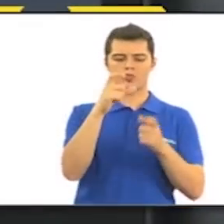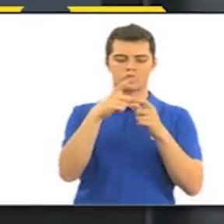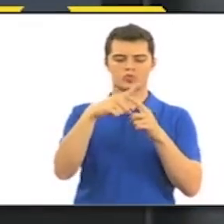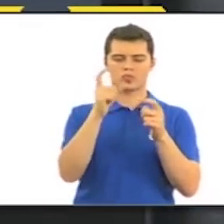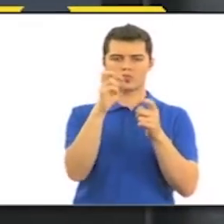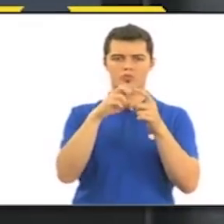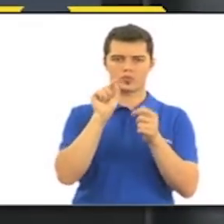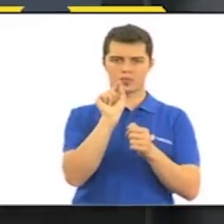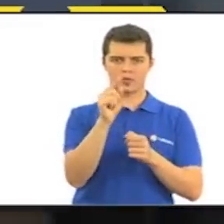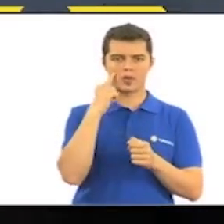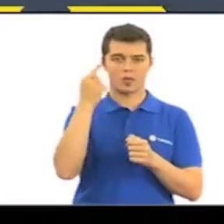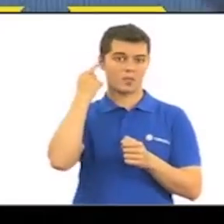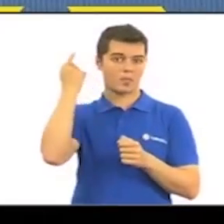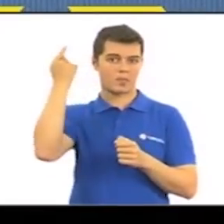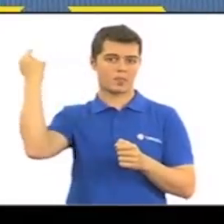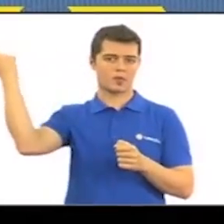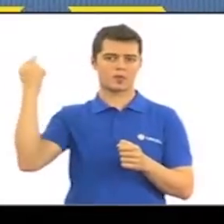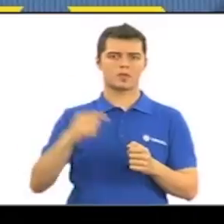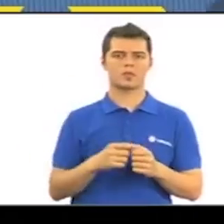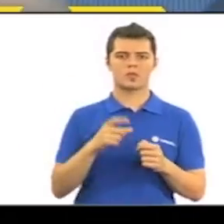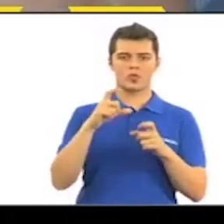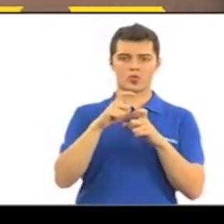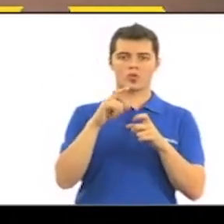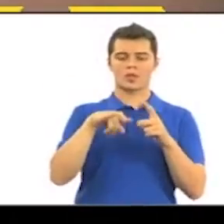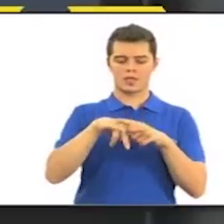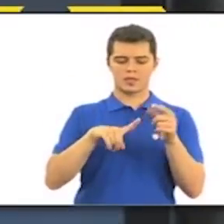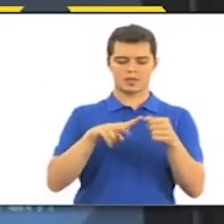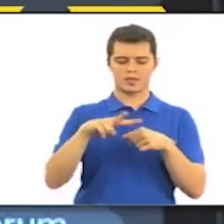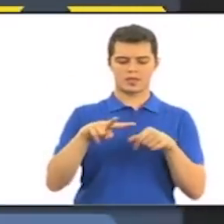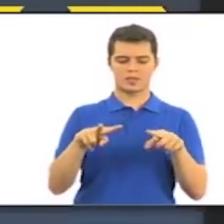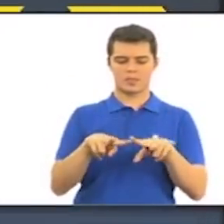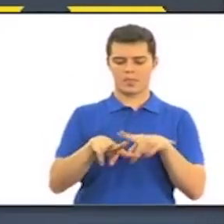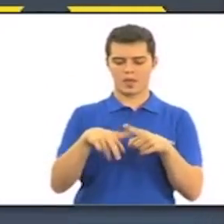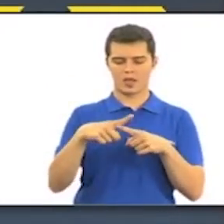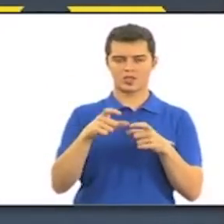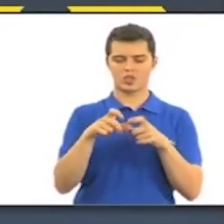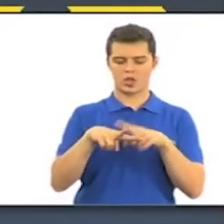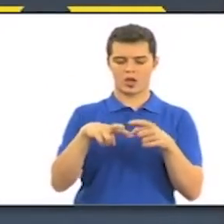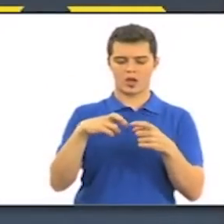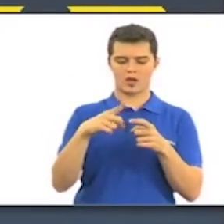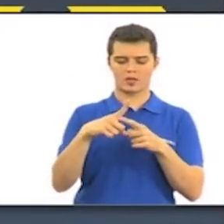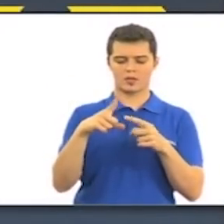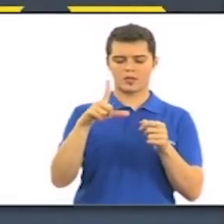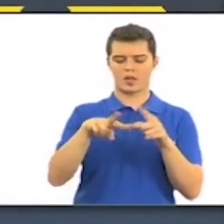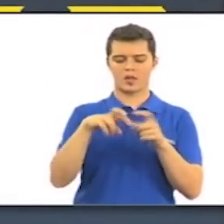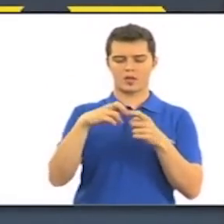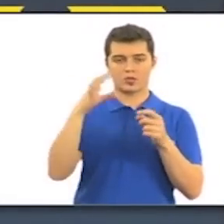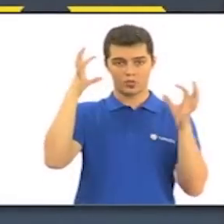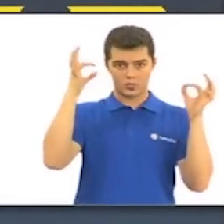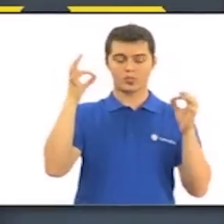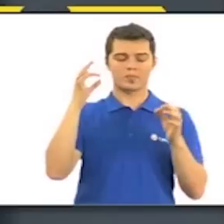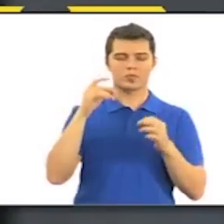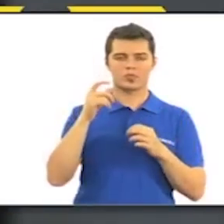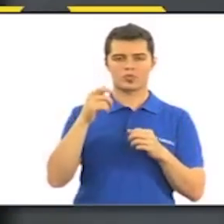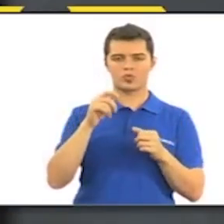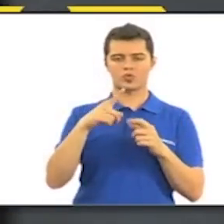Bilgileri tamamladıktan sonra oluştur butonuna tıklıyoruz. Açılan sayfada Google hizmet şartları çıkacaktır. Şartları okuduktan